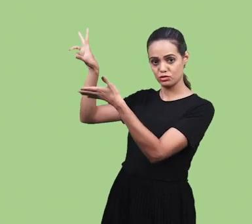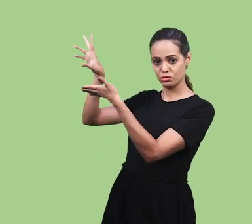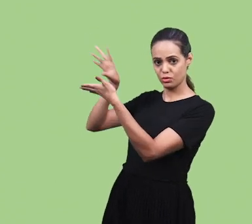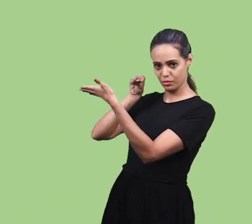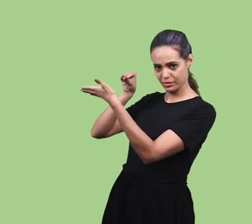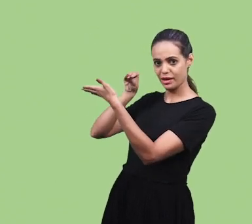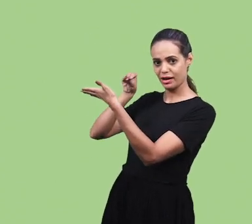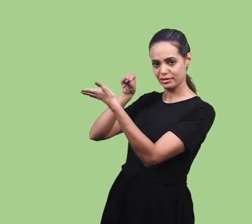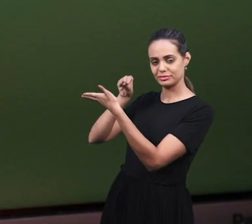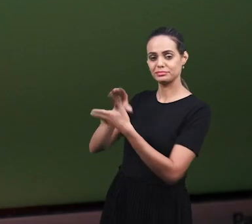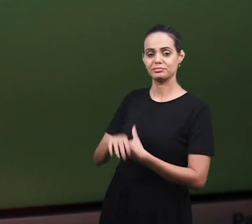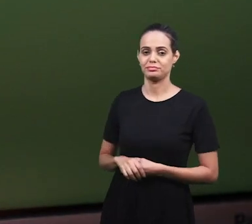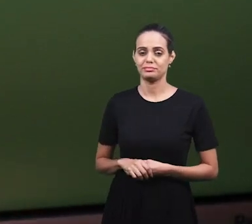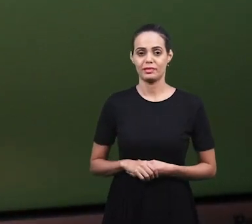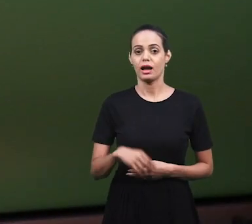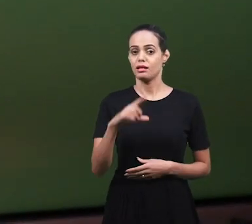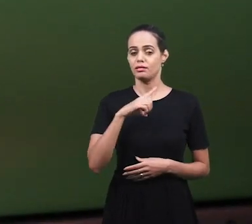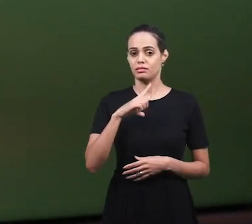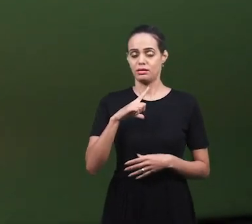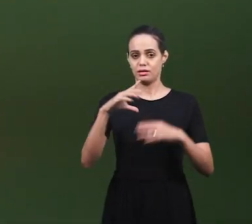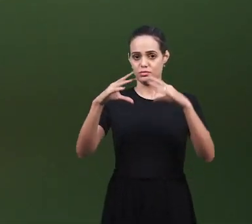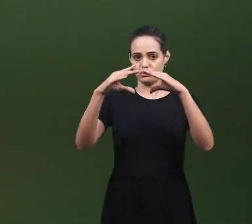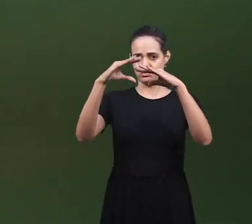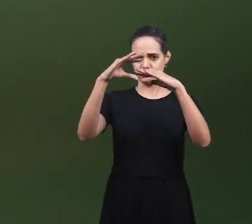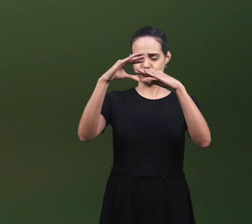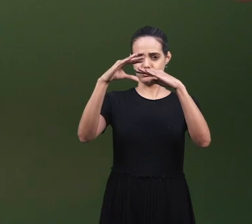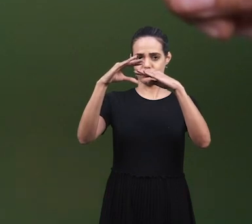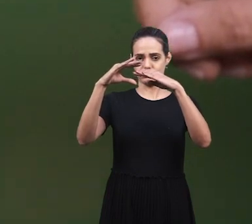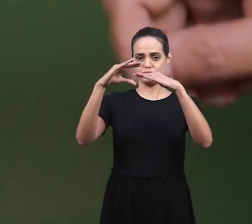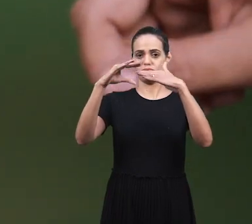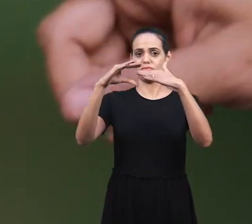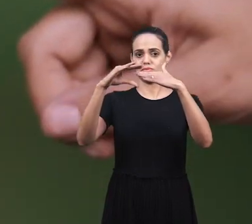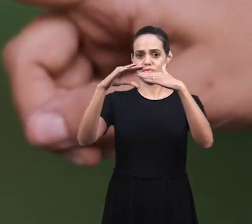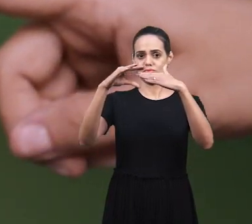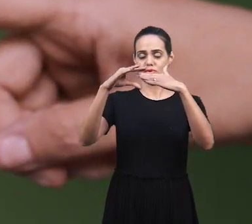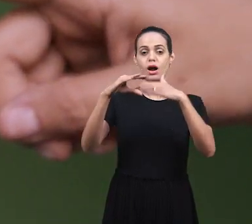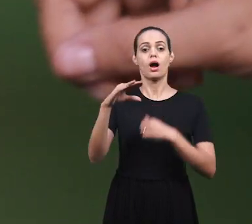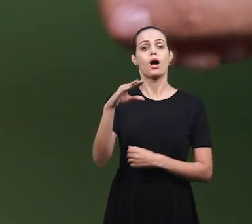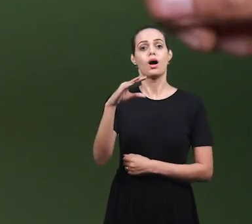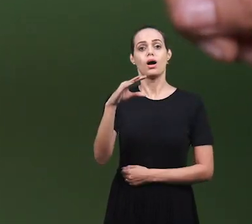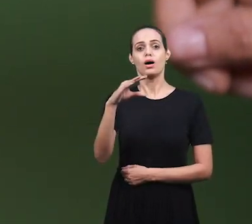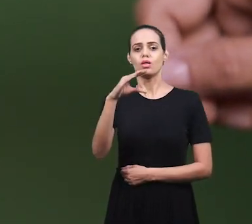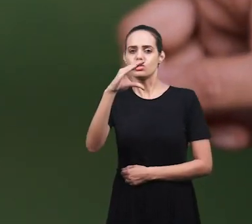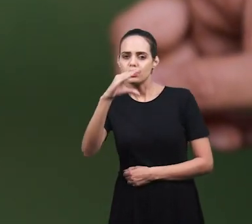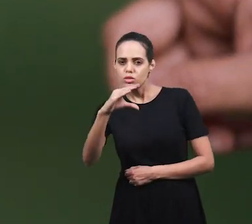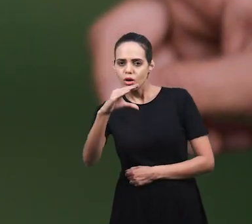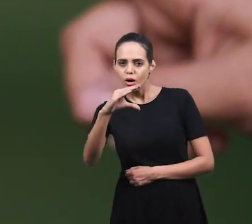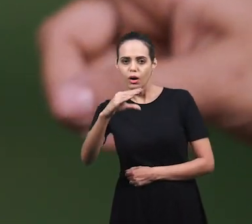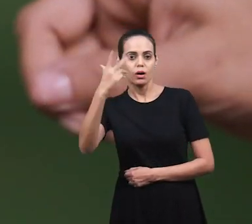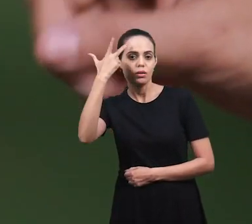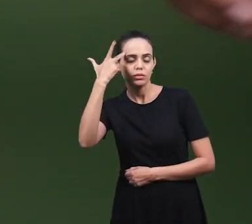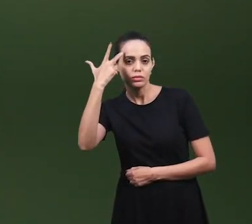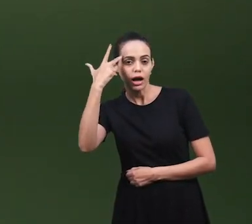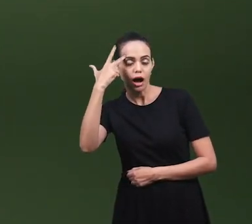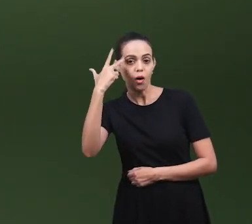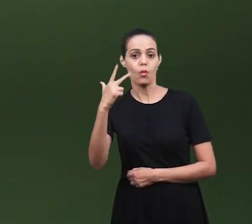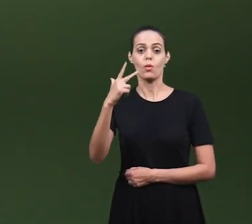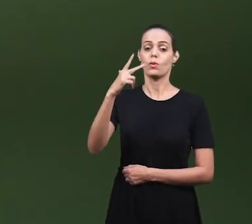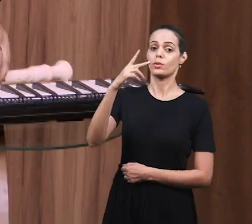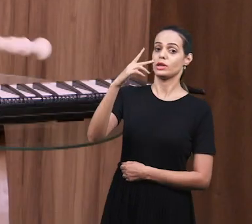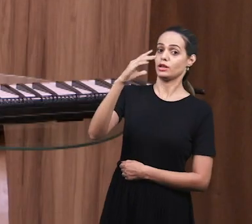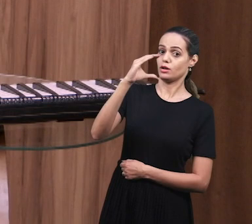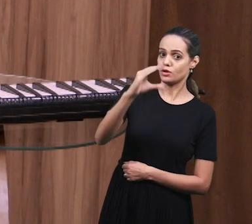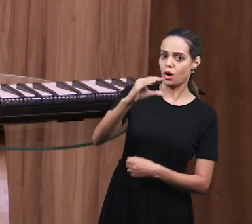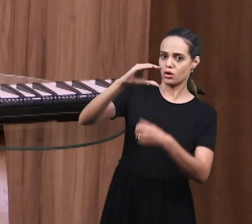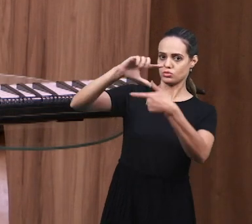comblés. Et en bas, où il y a deux trous, nous allons laisser un ouvert. Do naturel,